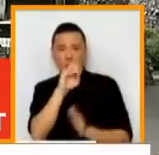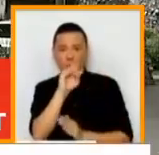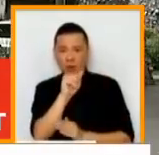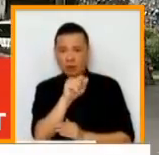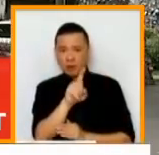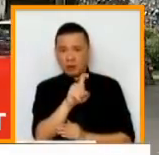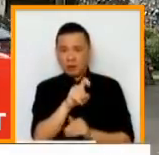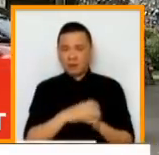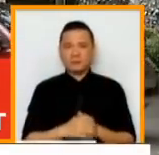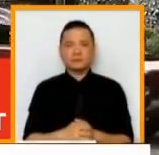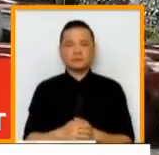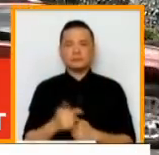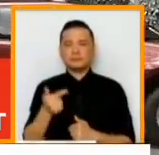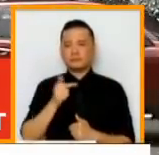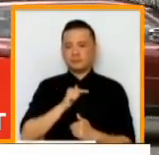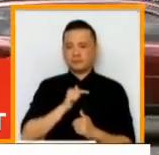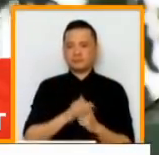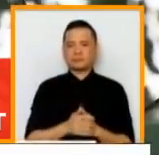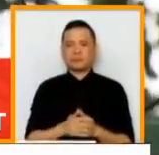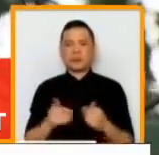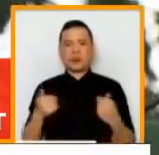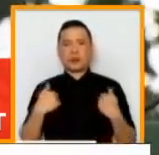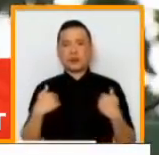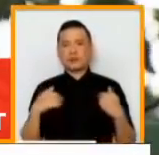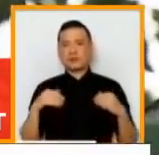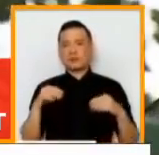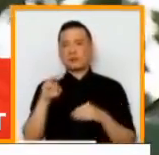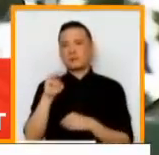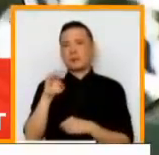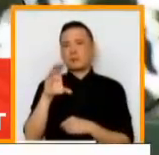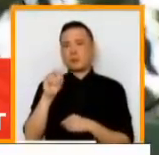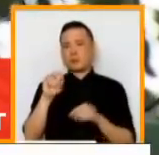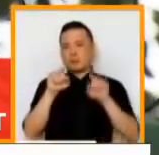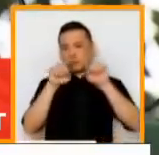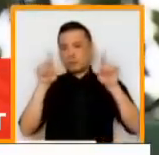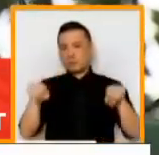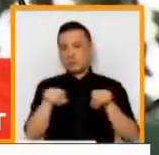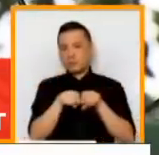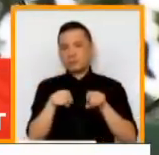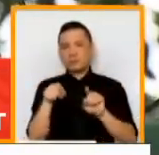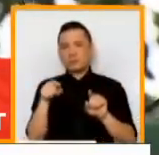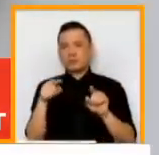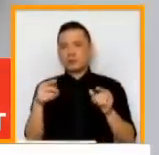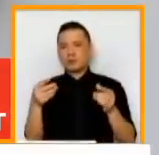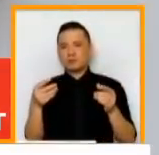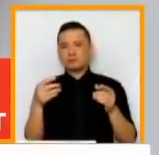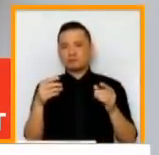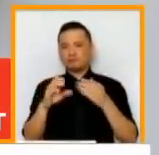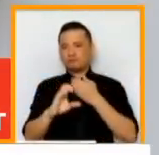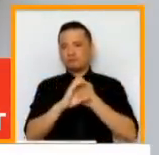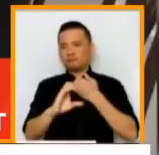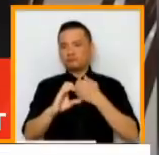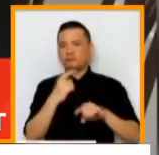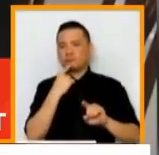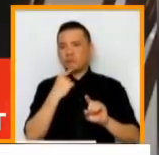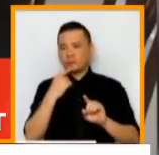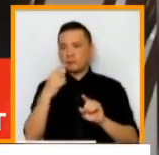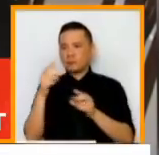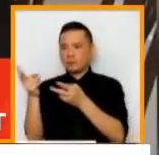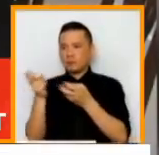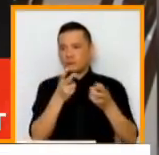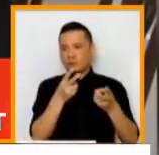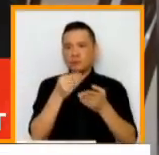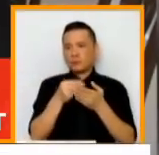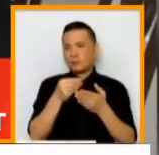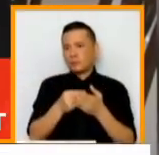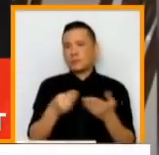batas, kawalan ng Memorandum of Agreement para sa paglipat ng 42 billion pesos na pondo ng DOH sa DBM. Halos 8 bilyong